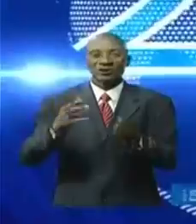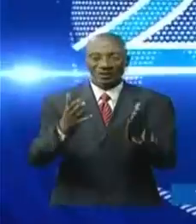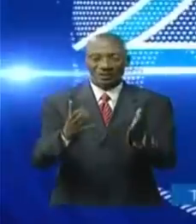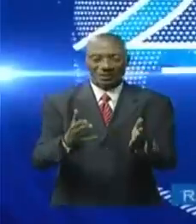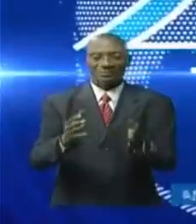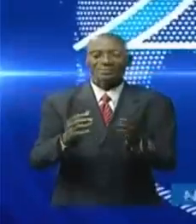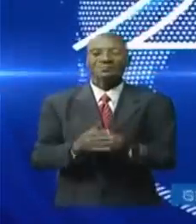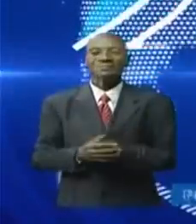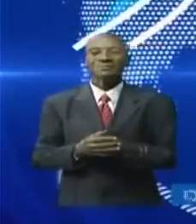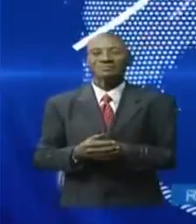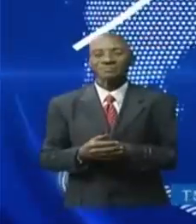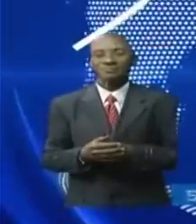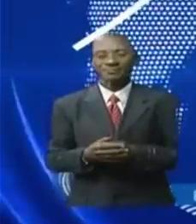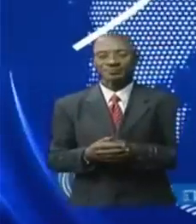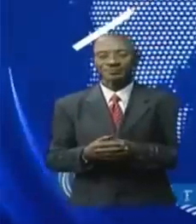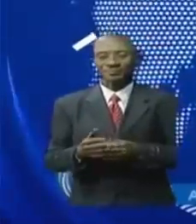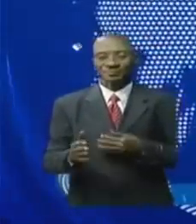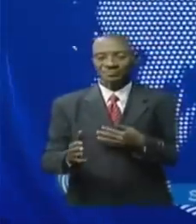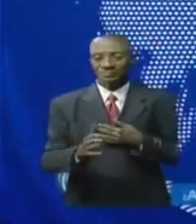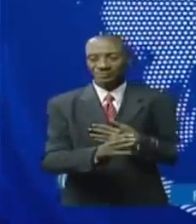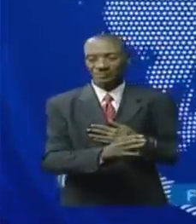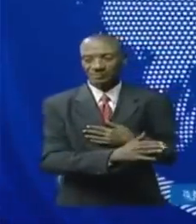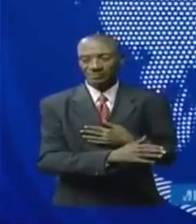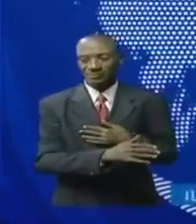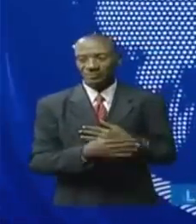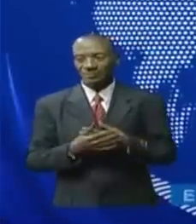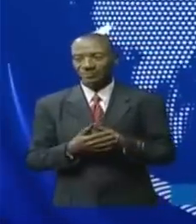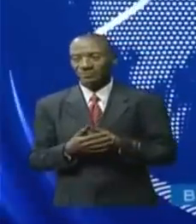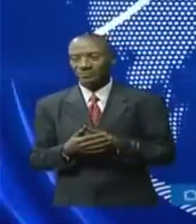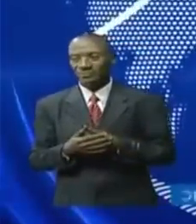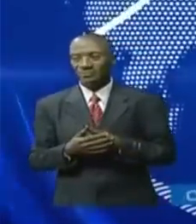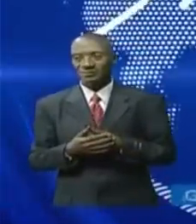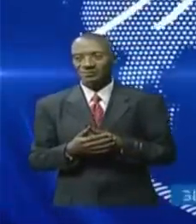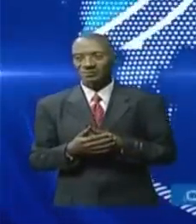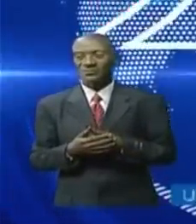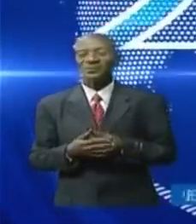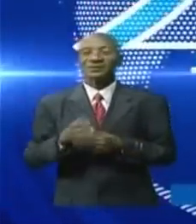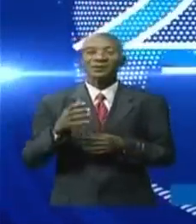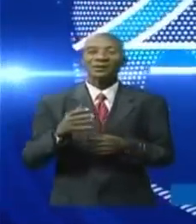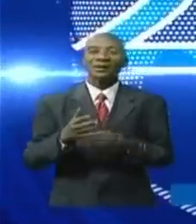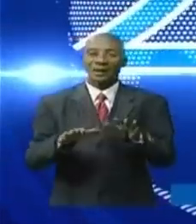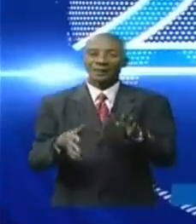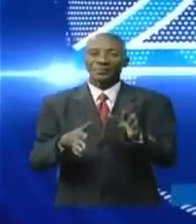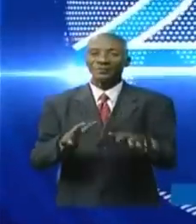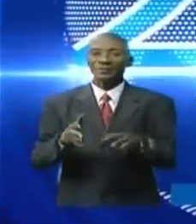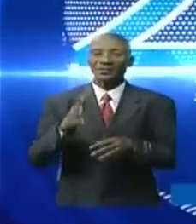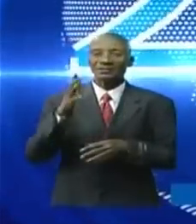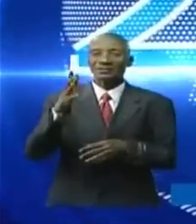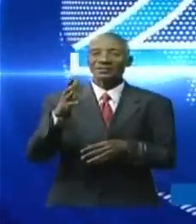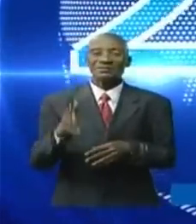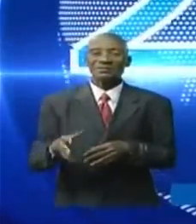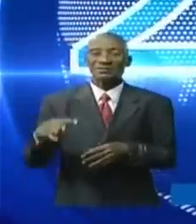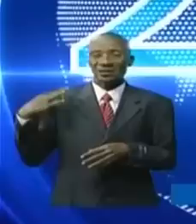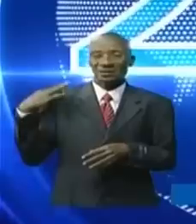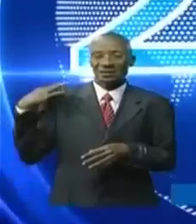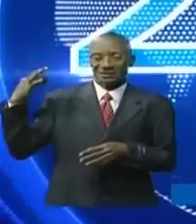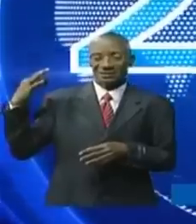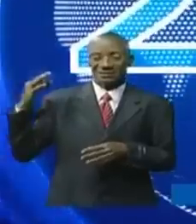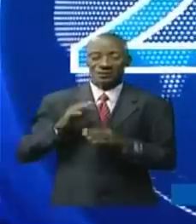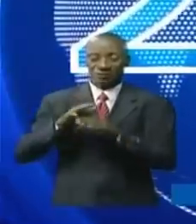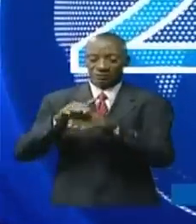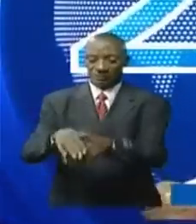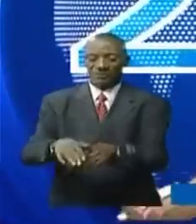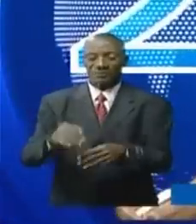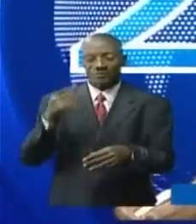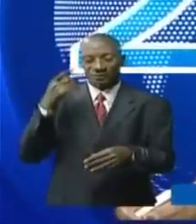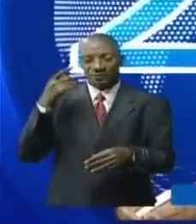nombreuses. Près de 500 candidats ont passé le concours d'admission à l'École nationale des finances, cela à